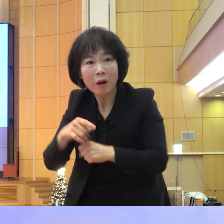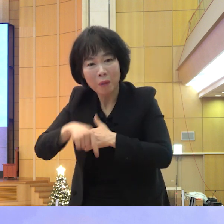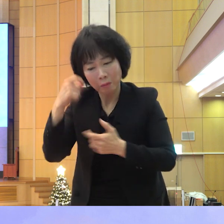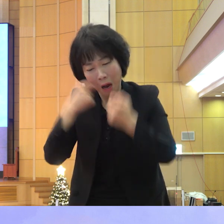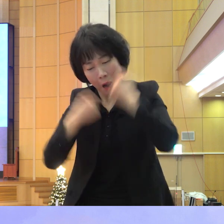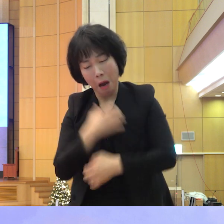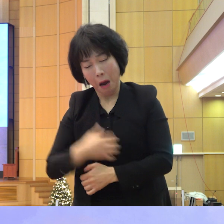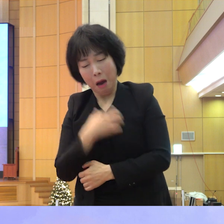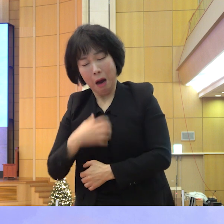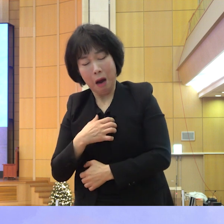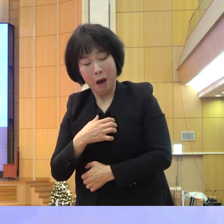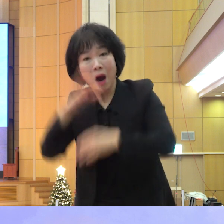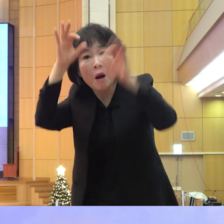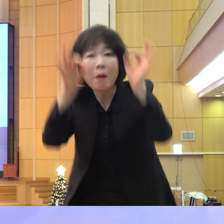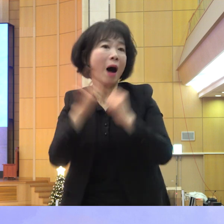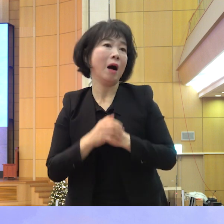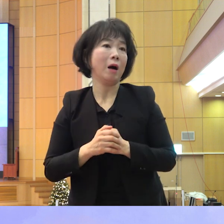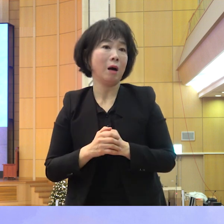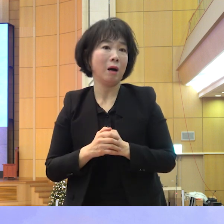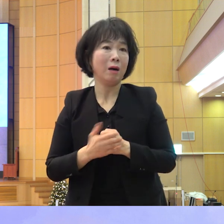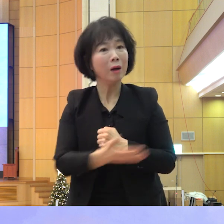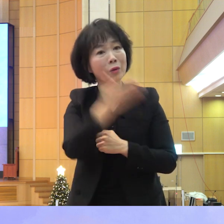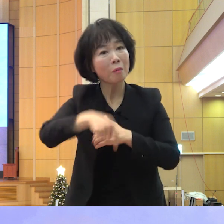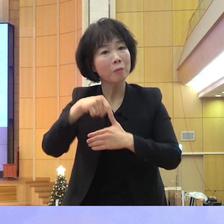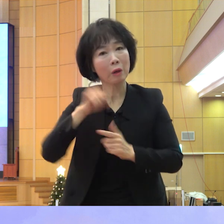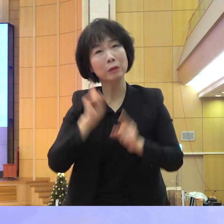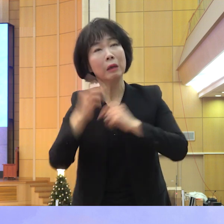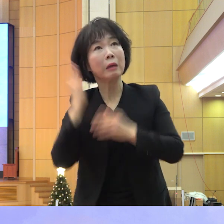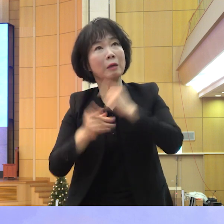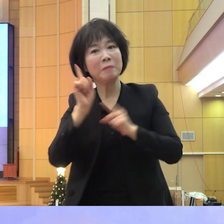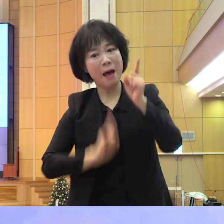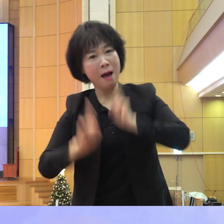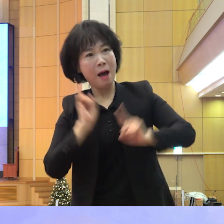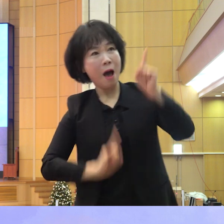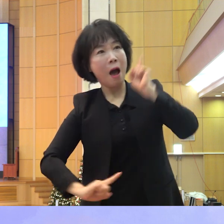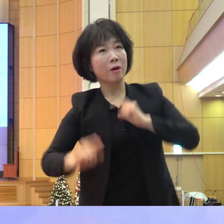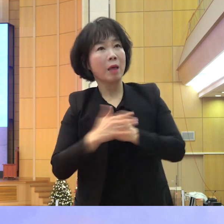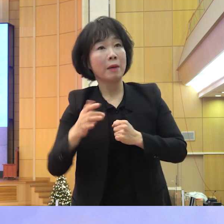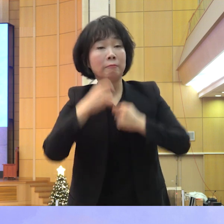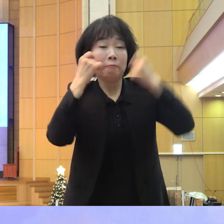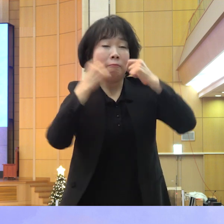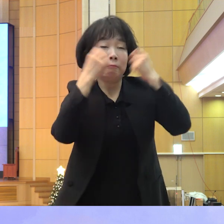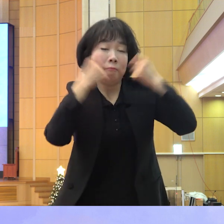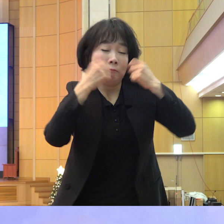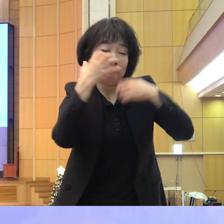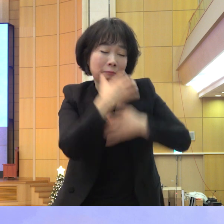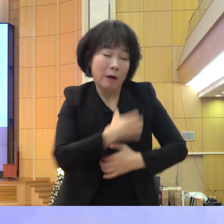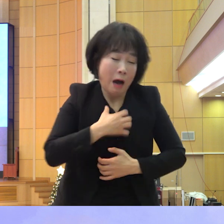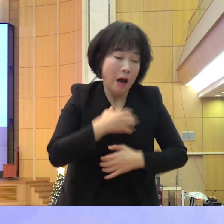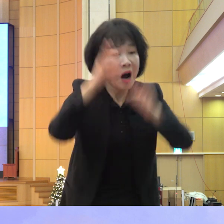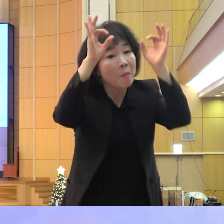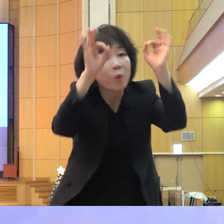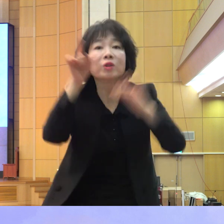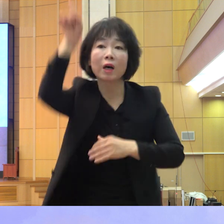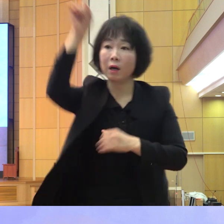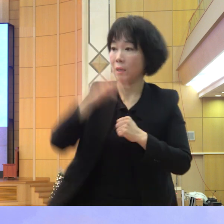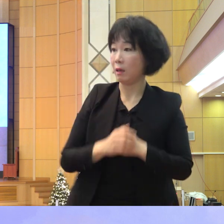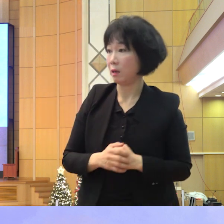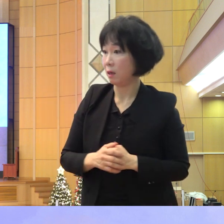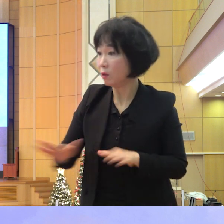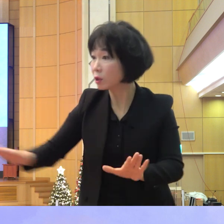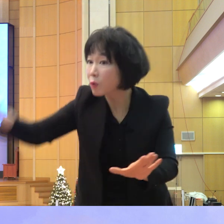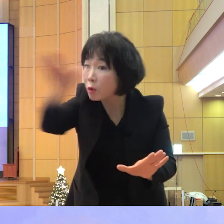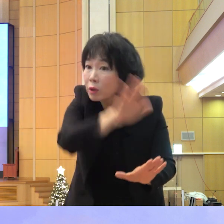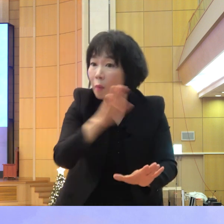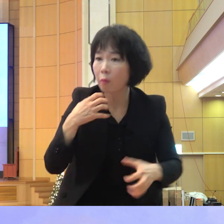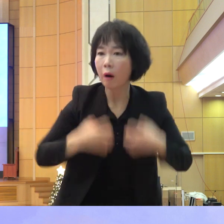슬퍼서 왜 그런지 슬퍼가지고 눈물 흘리는 슬픔의 눈물도 보시고 이렇게 병들어서 주님